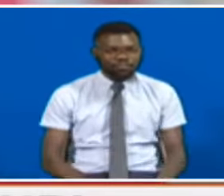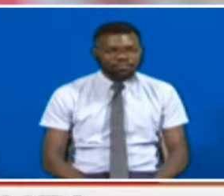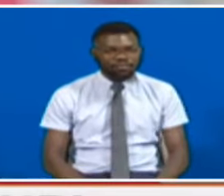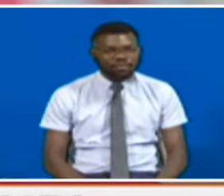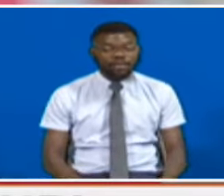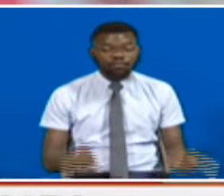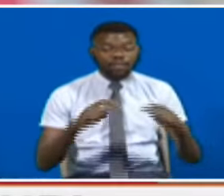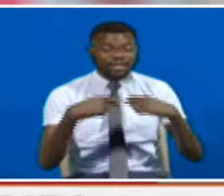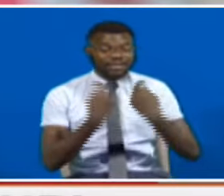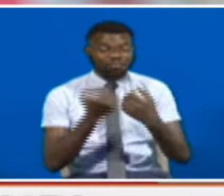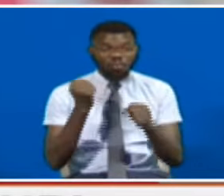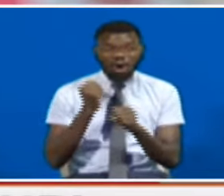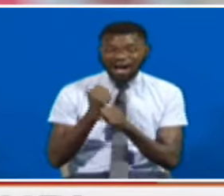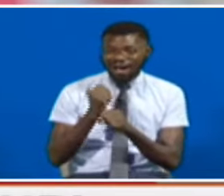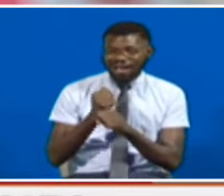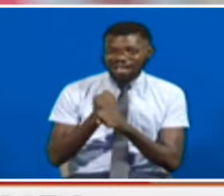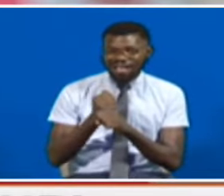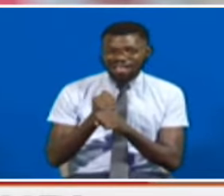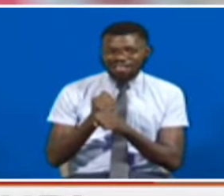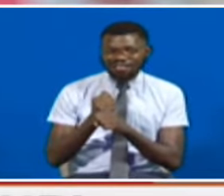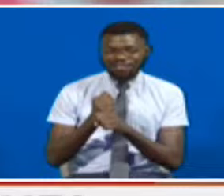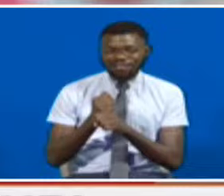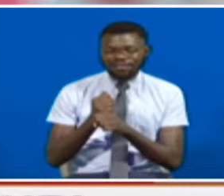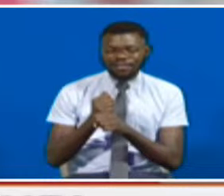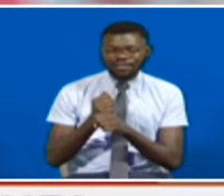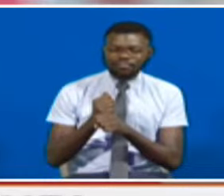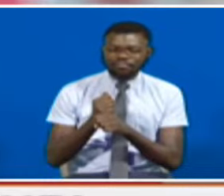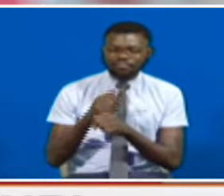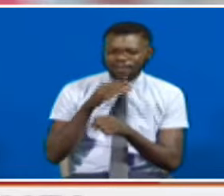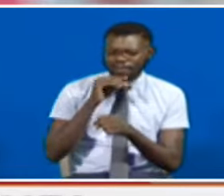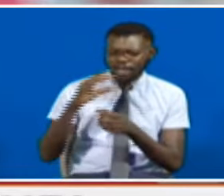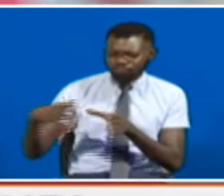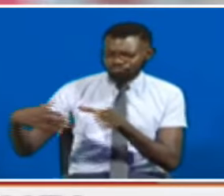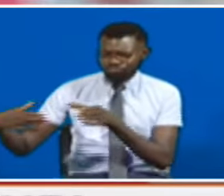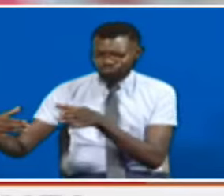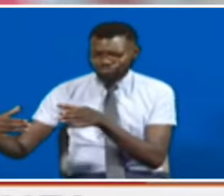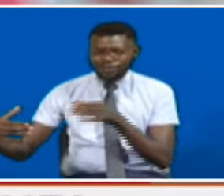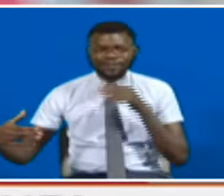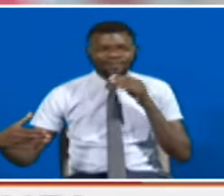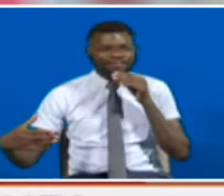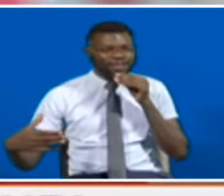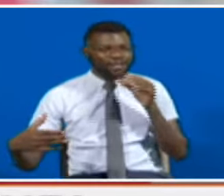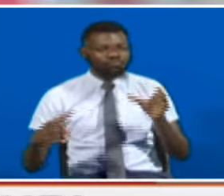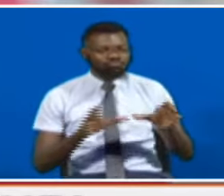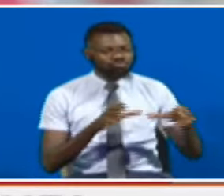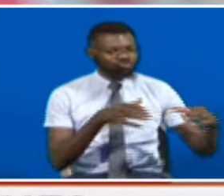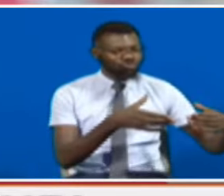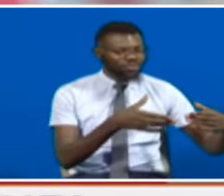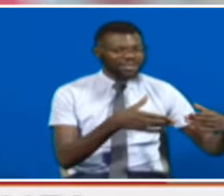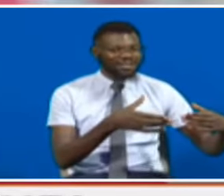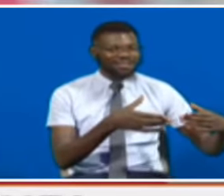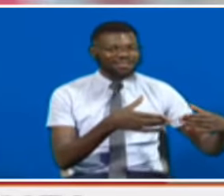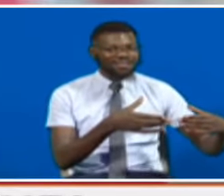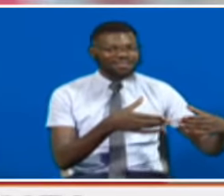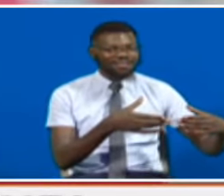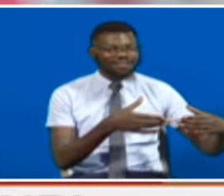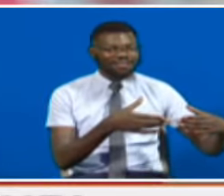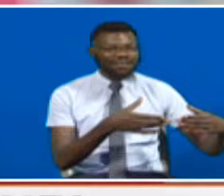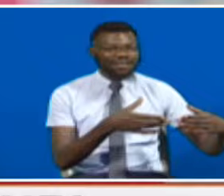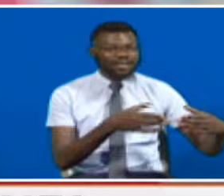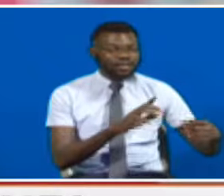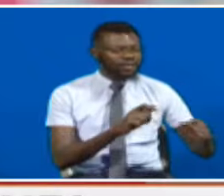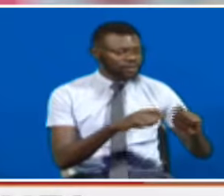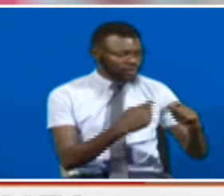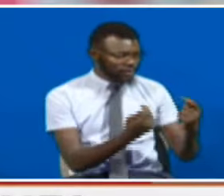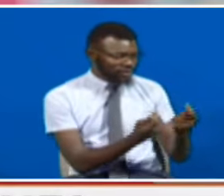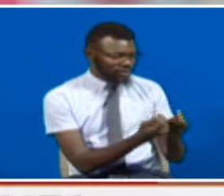as a teamwork as a 4x4, ladies or ama men, sisi wote as a team relays. Team, yani dream yetu